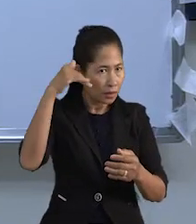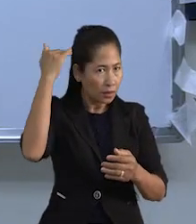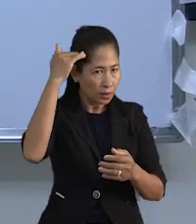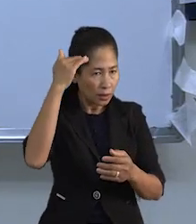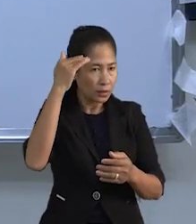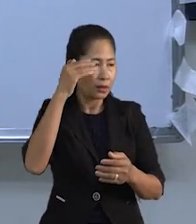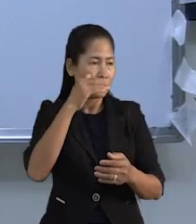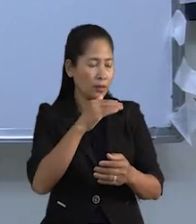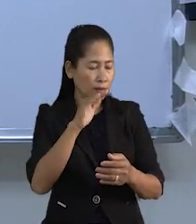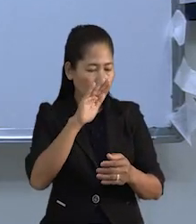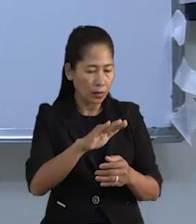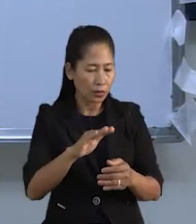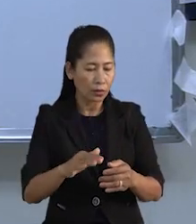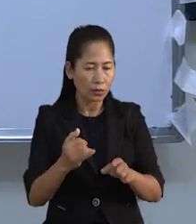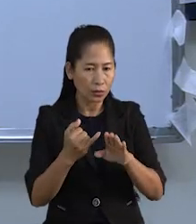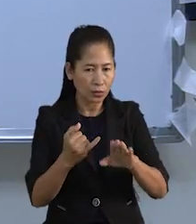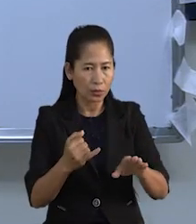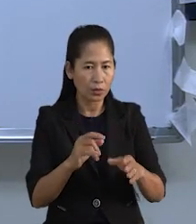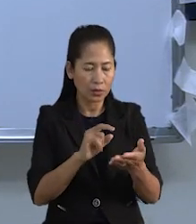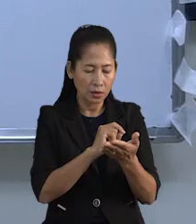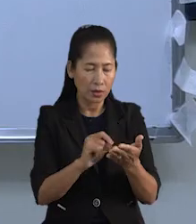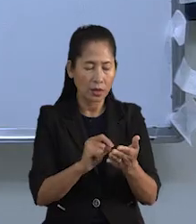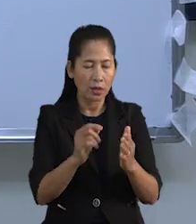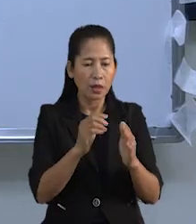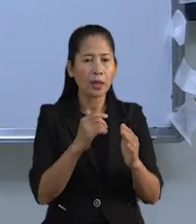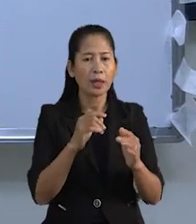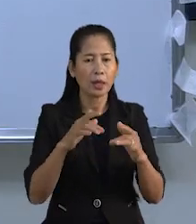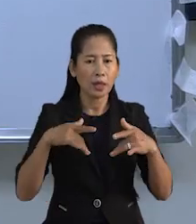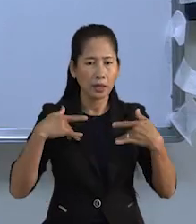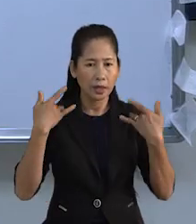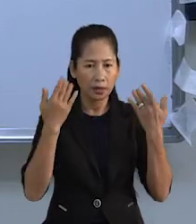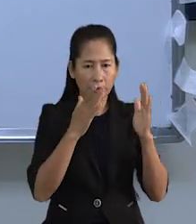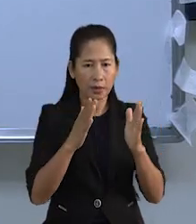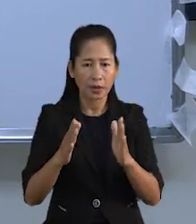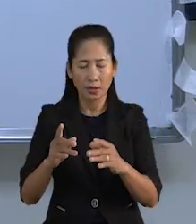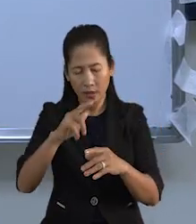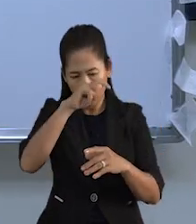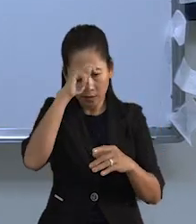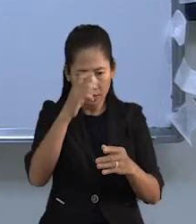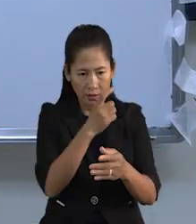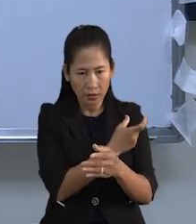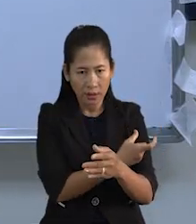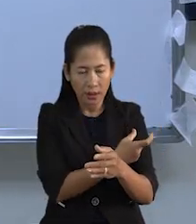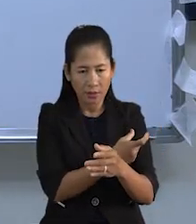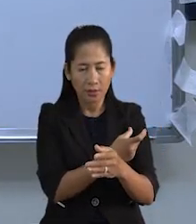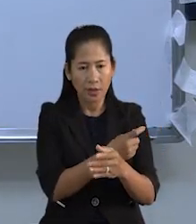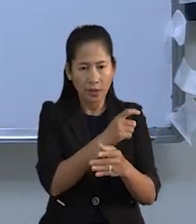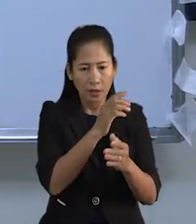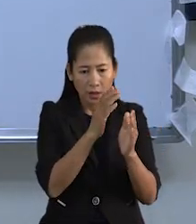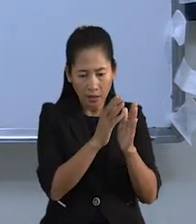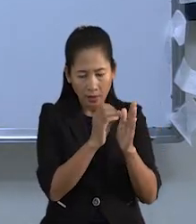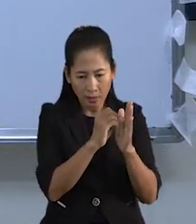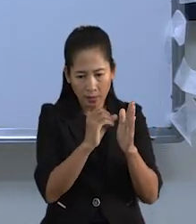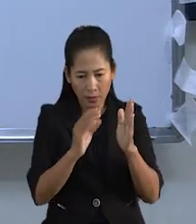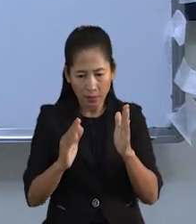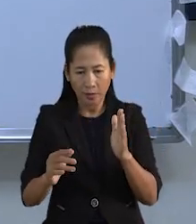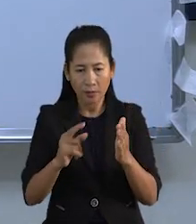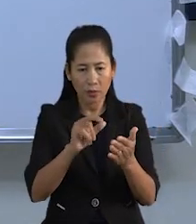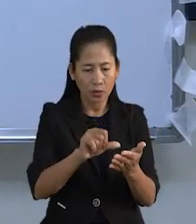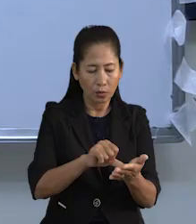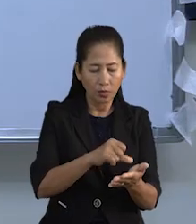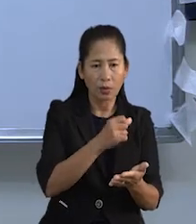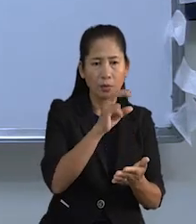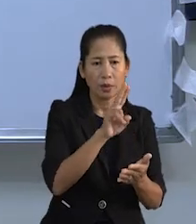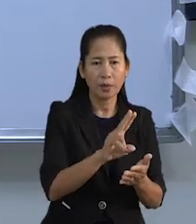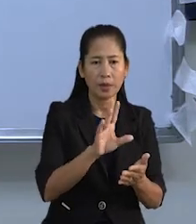មរបស់កុមារសំណេរការរៀបព្រឹត្តិការណ៍រឿងតាមលំដាប់ បាទសិភៅរបស់កូនគឺទំព័រទី